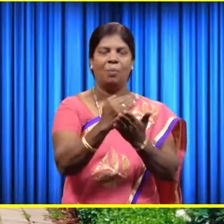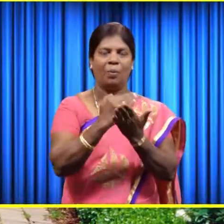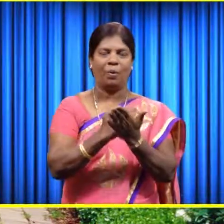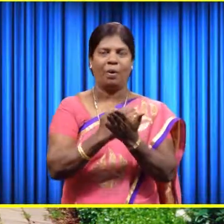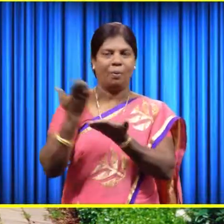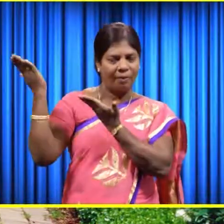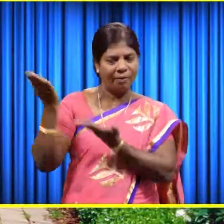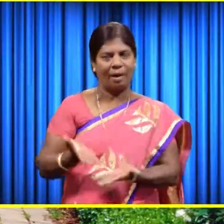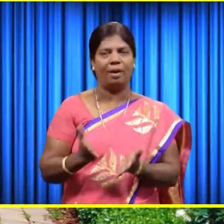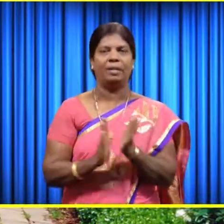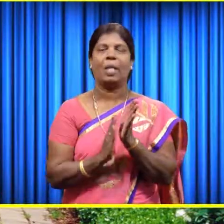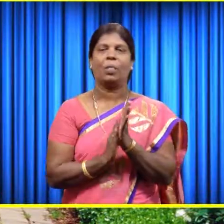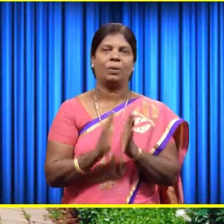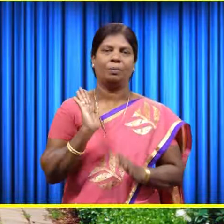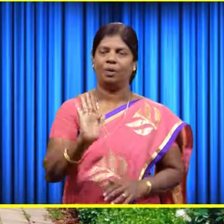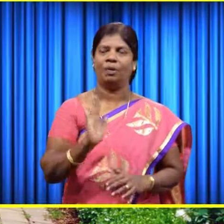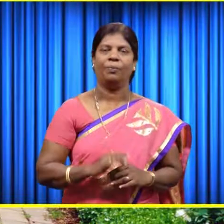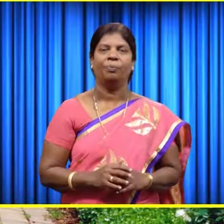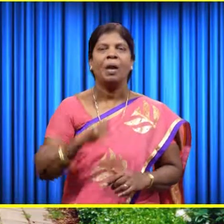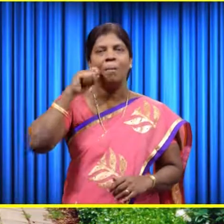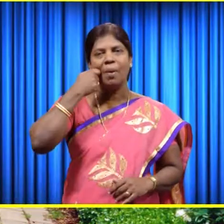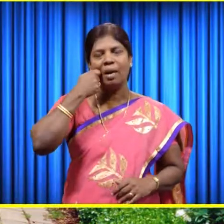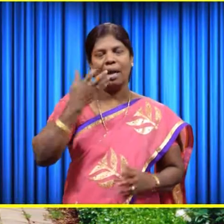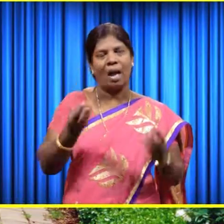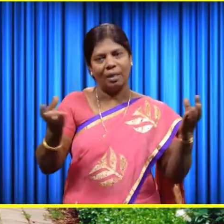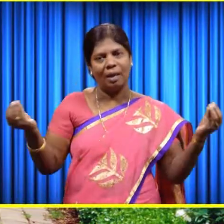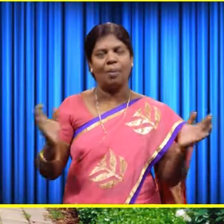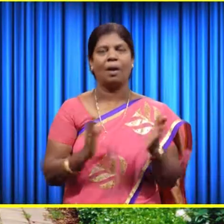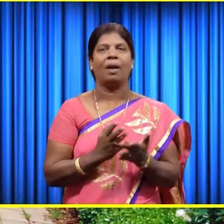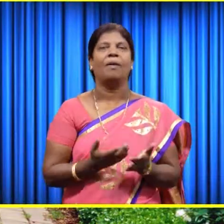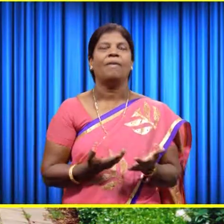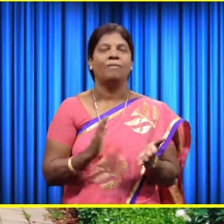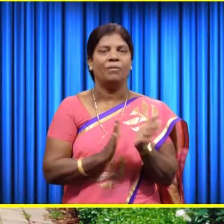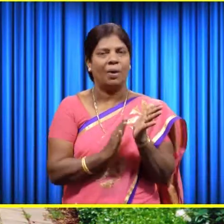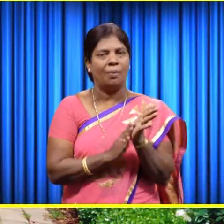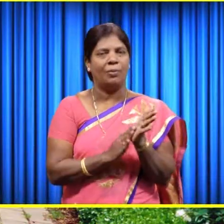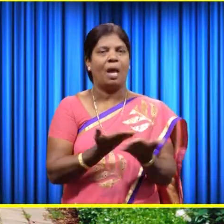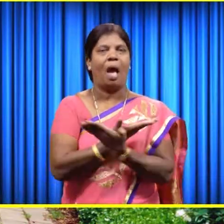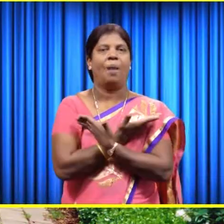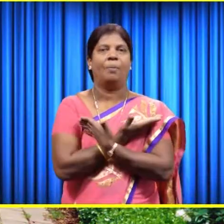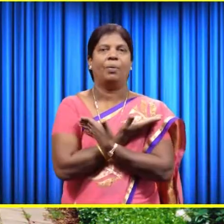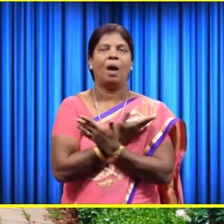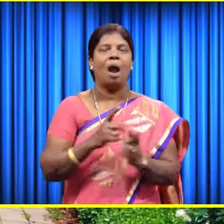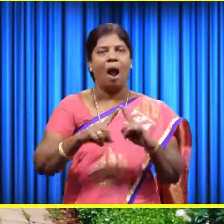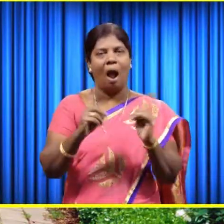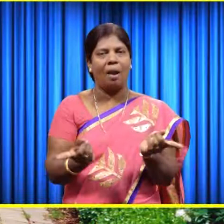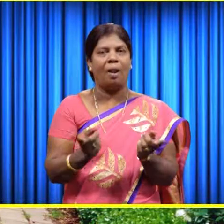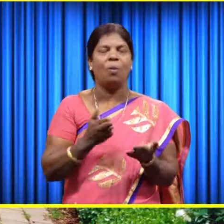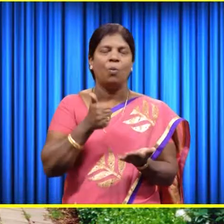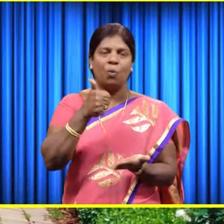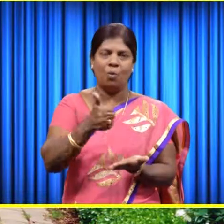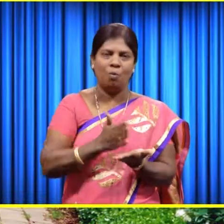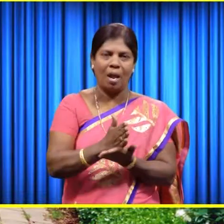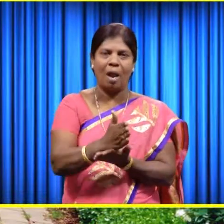மீண்டும் வரவேற்பதில் மிக்க மகிழ்ச்சி அடைகிறேன். மனிதன் அதிகமாக விரும்பும் ஒரு வார்த்தை அன்பு. ஆனால் உண்மையான